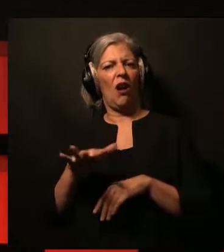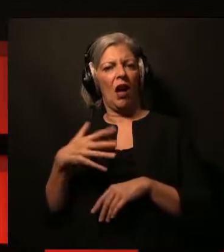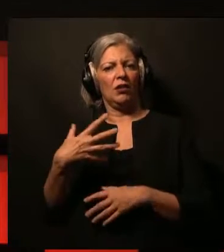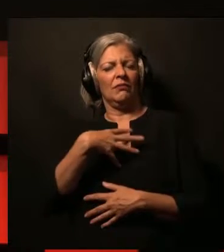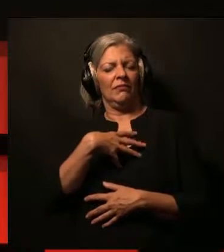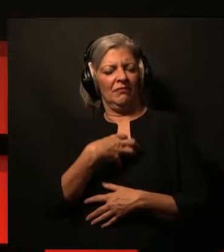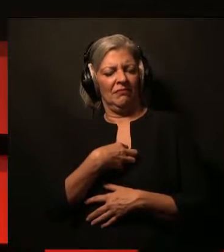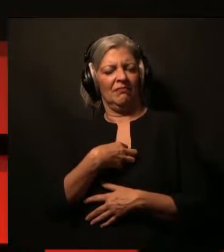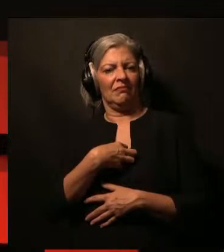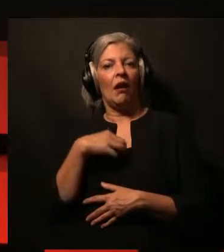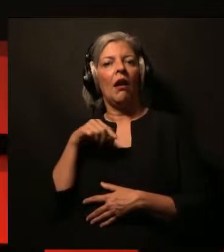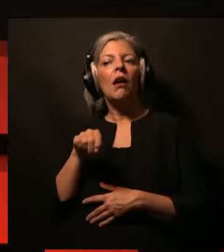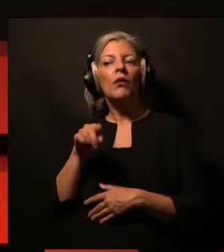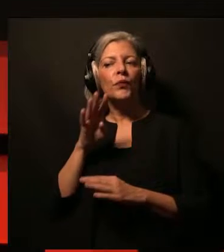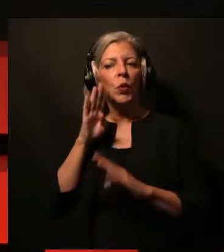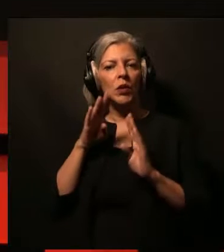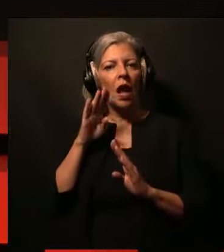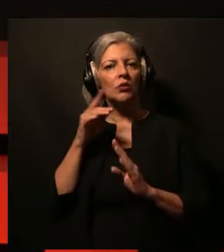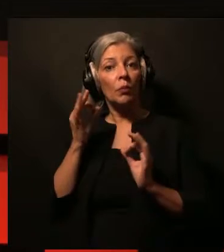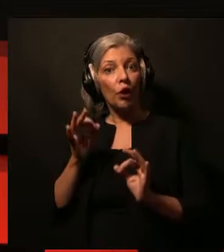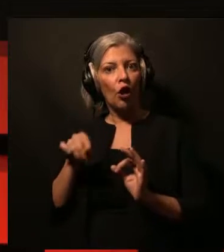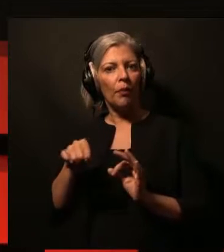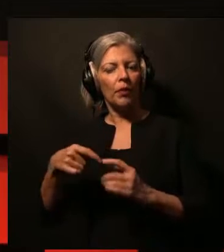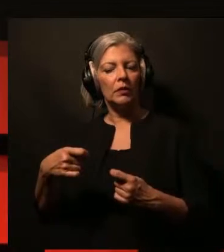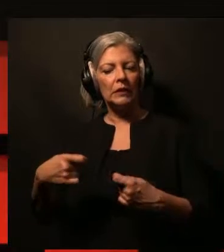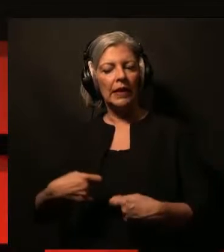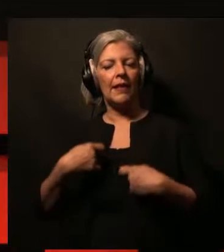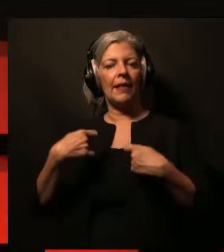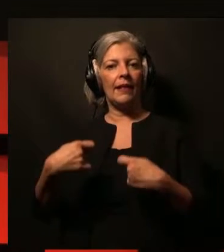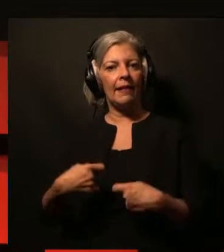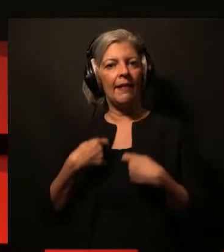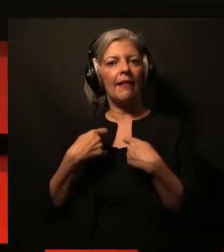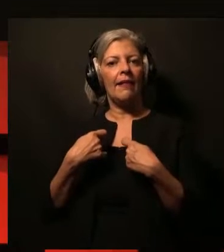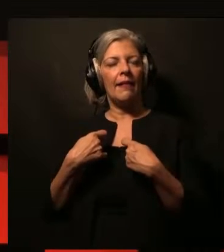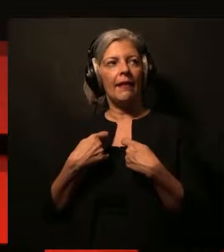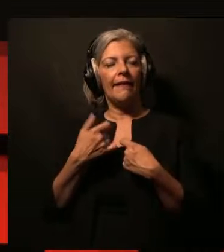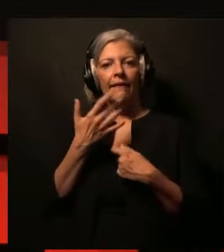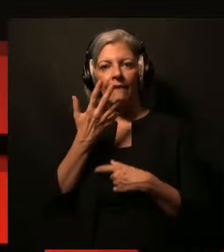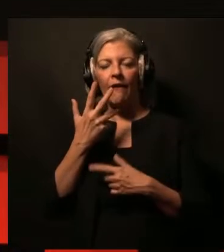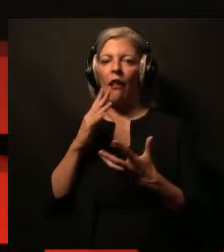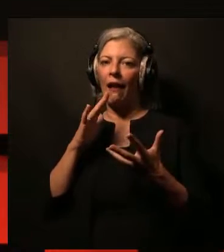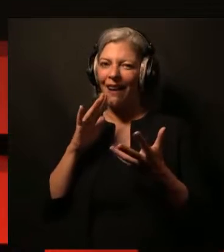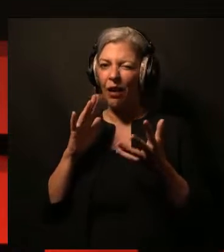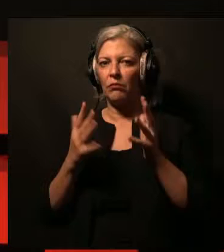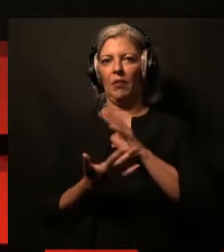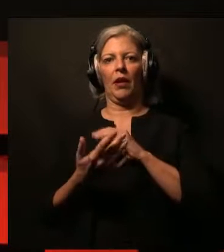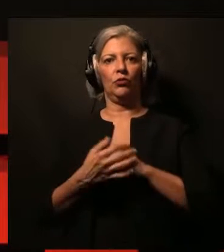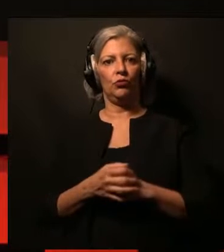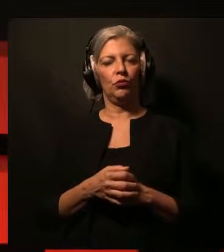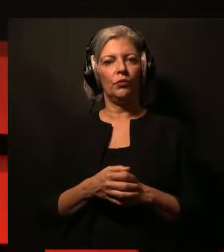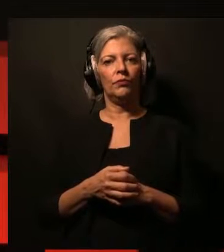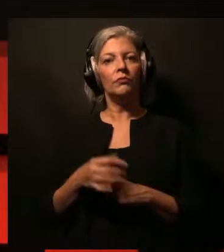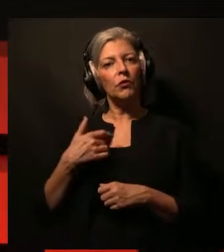stata proprio questa frustrazione che ha generato in me la voglia di un cambiamento